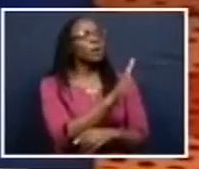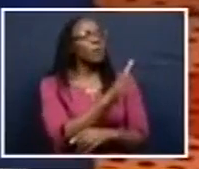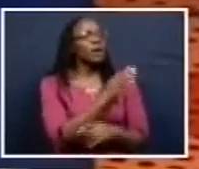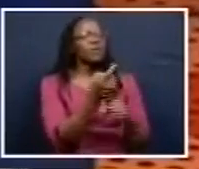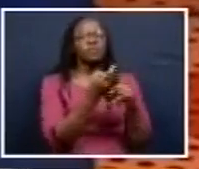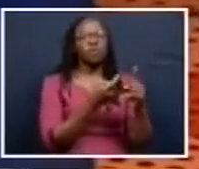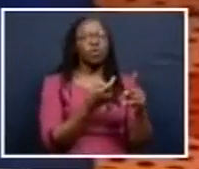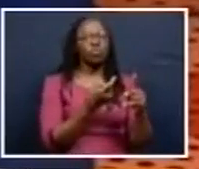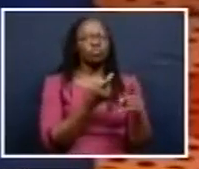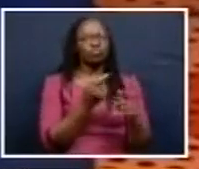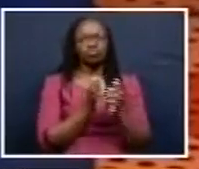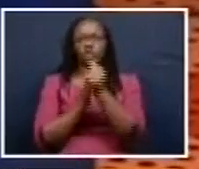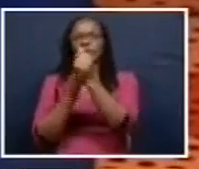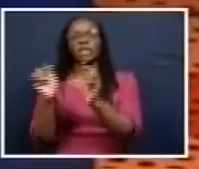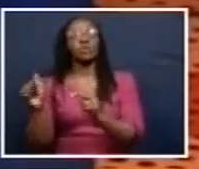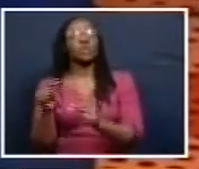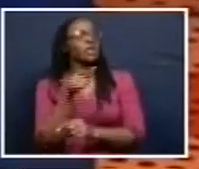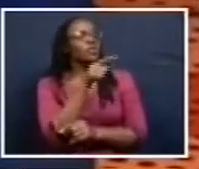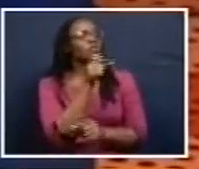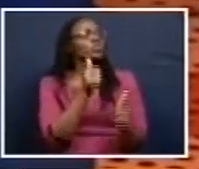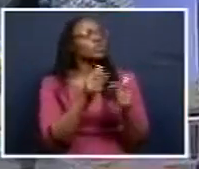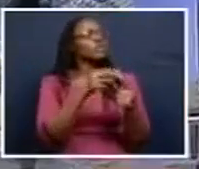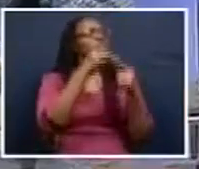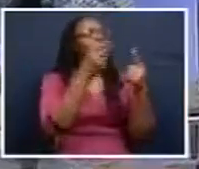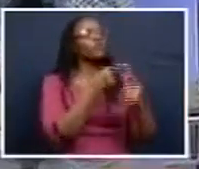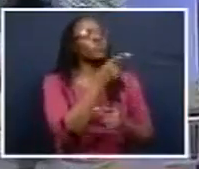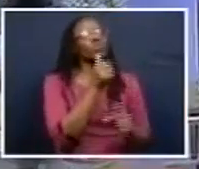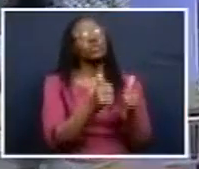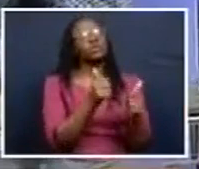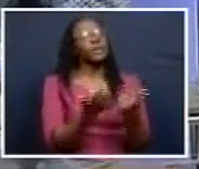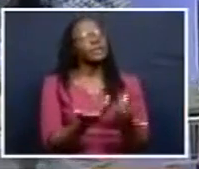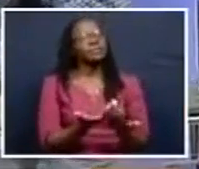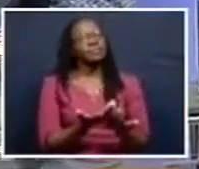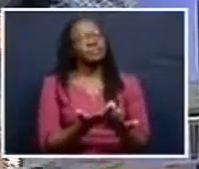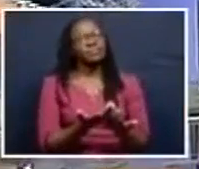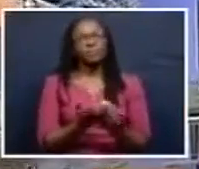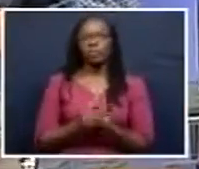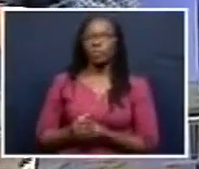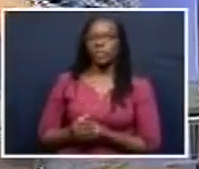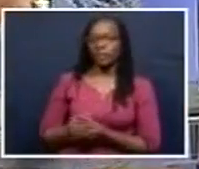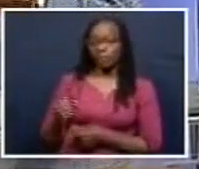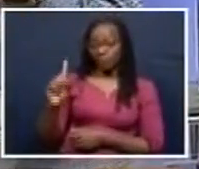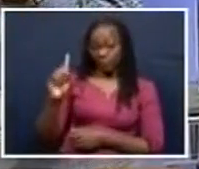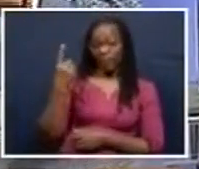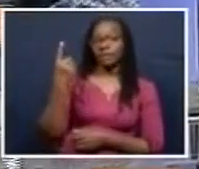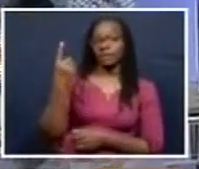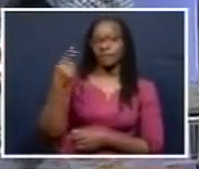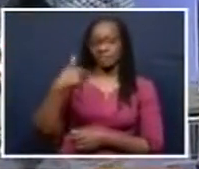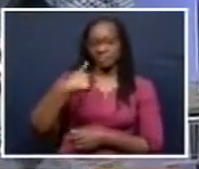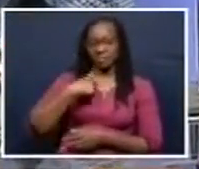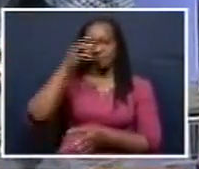sasa na viongozi wa sasa ambacho wewe unakuja nacho kipya ya kwanza kiongozi mwenye